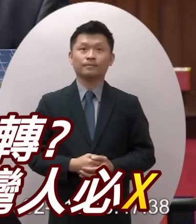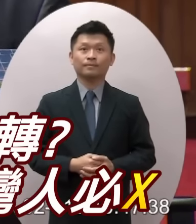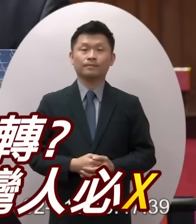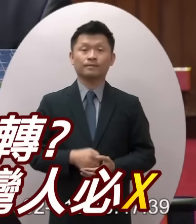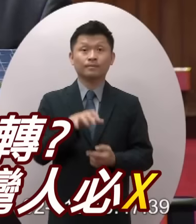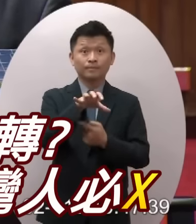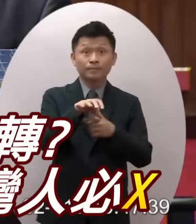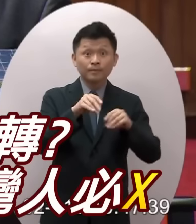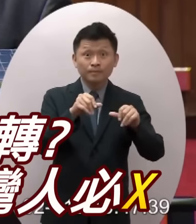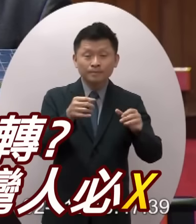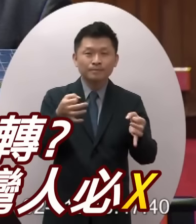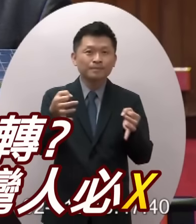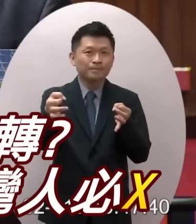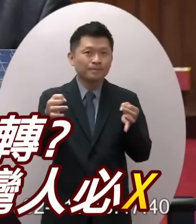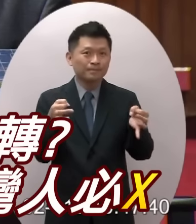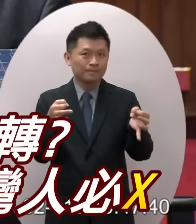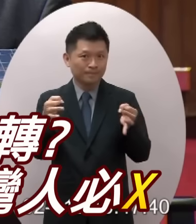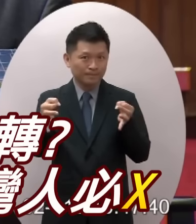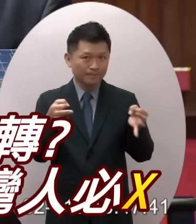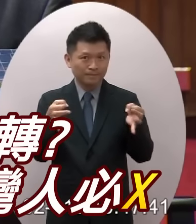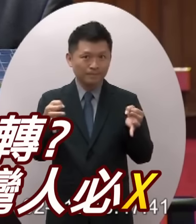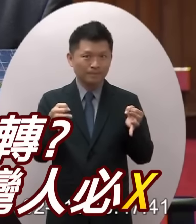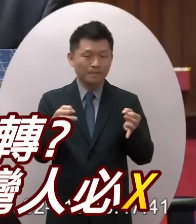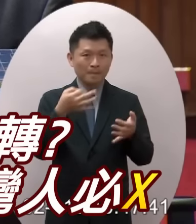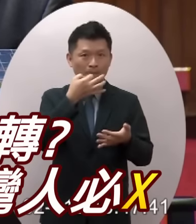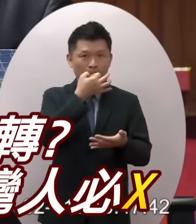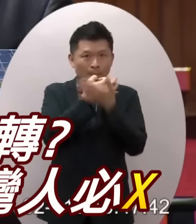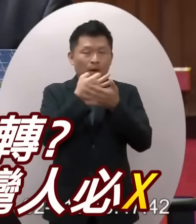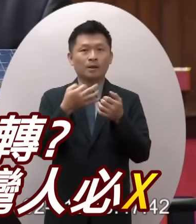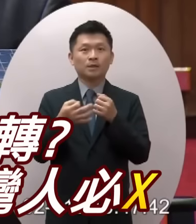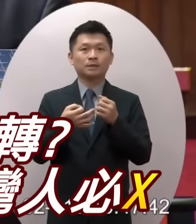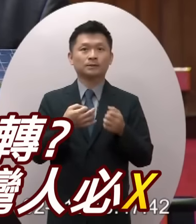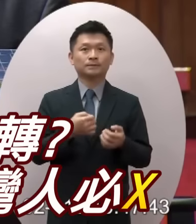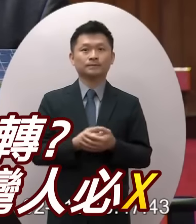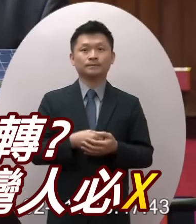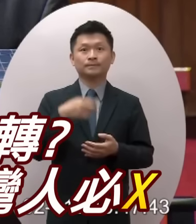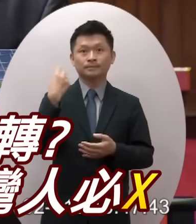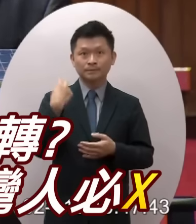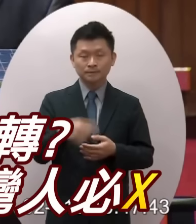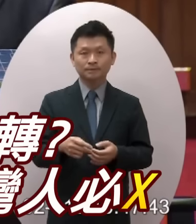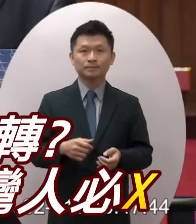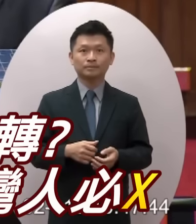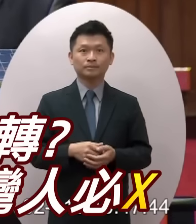伊、哦、用农地买袂，然后用假的实